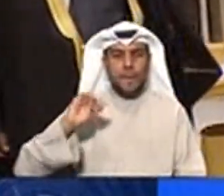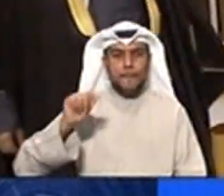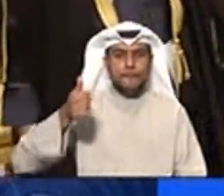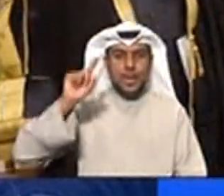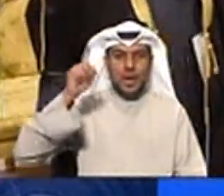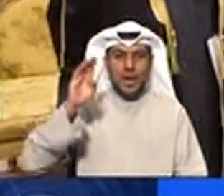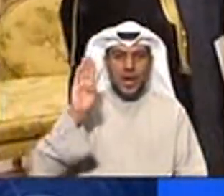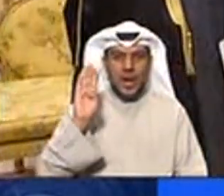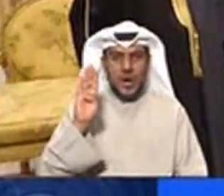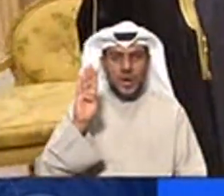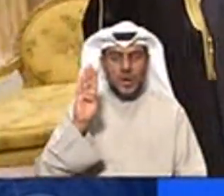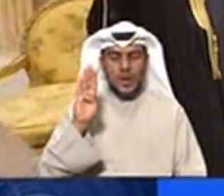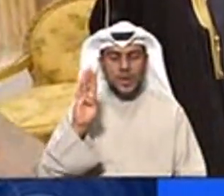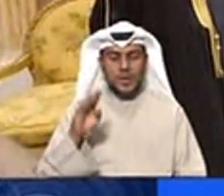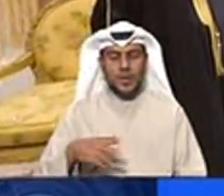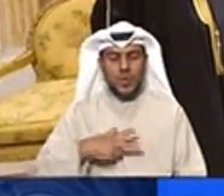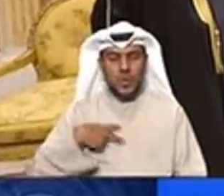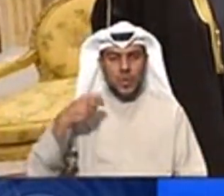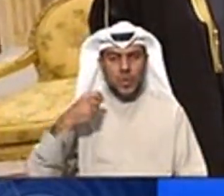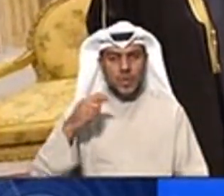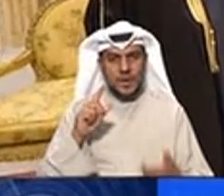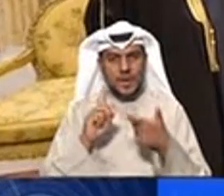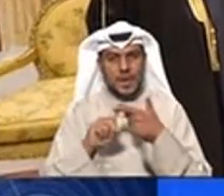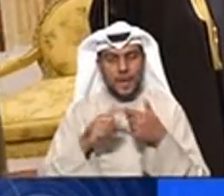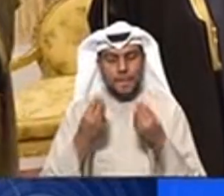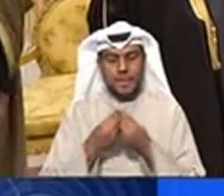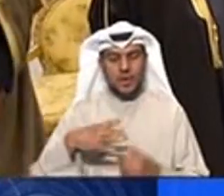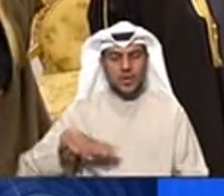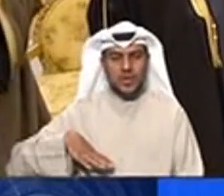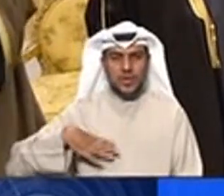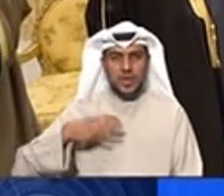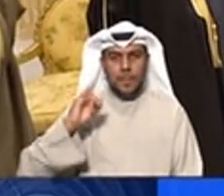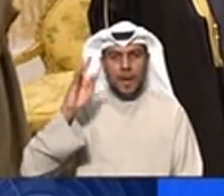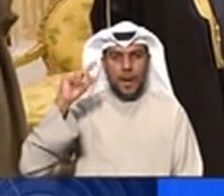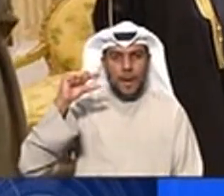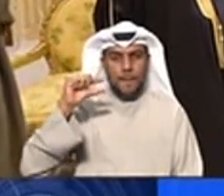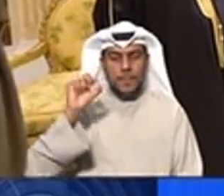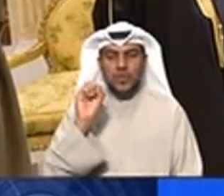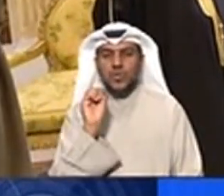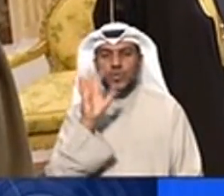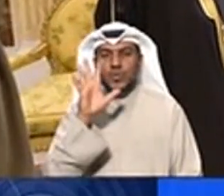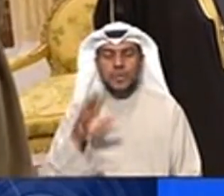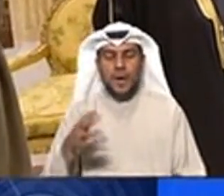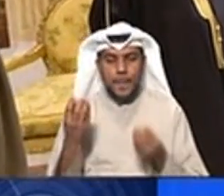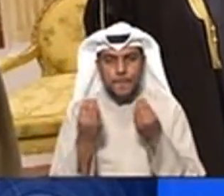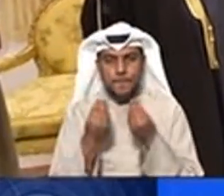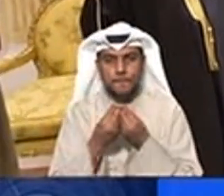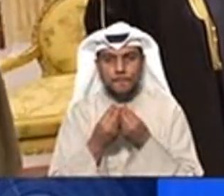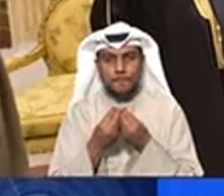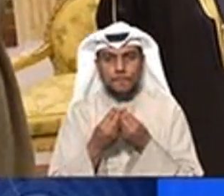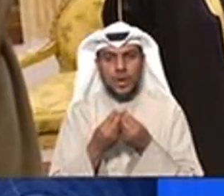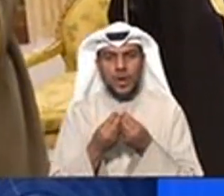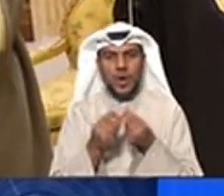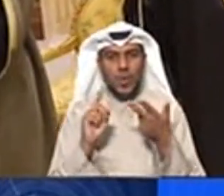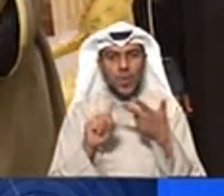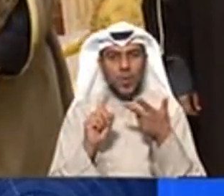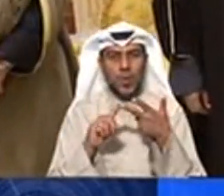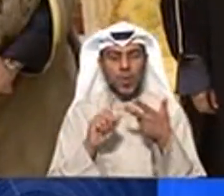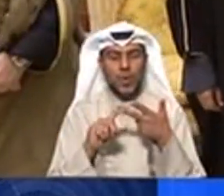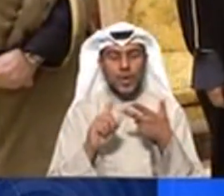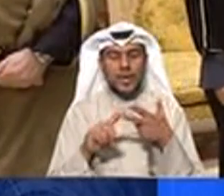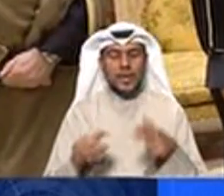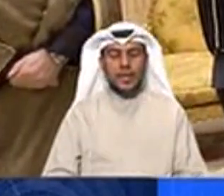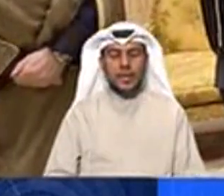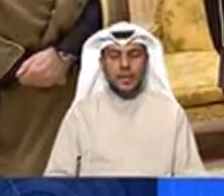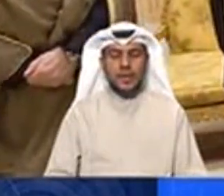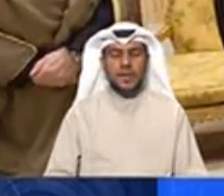الصباح ونائب وزير الشؤون الديواني الأميري الشيخ محمد عبد الله المبارك الصباح ووكيل الديوان الأميري ومدير مكتب